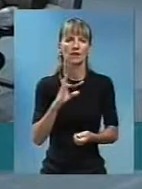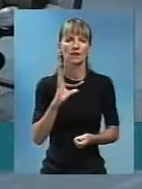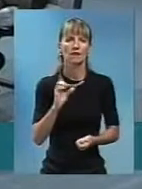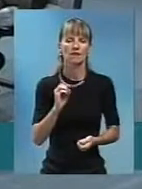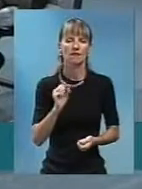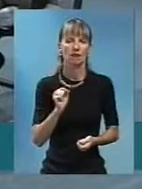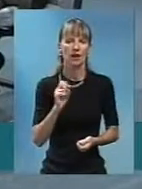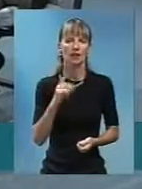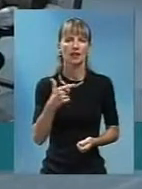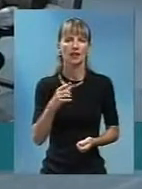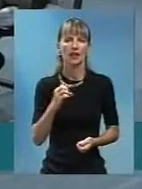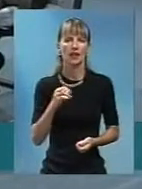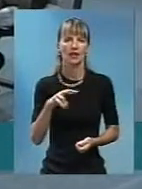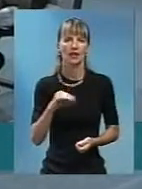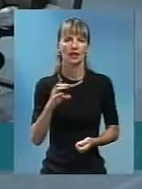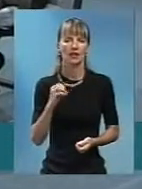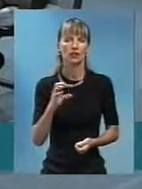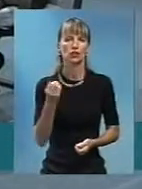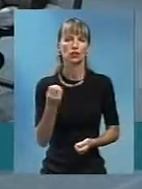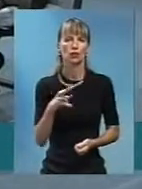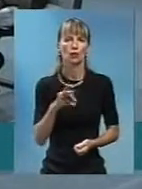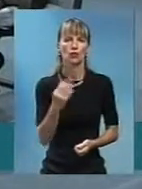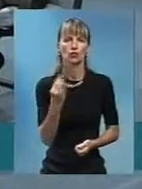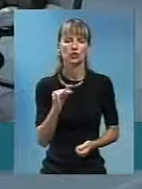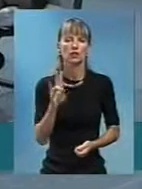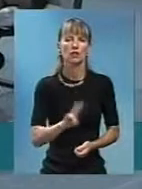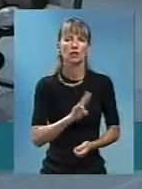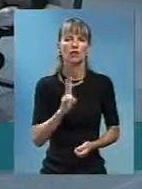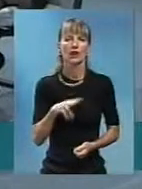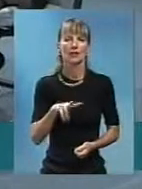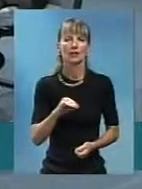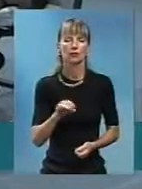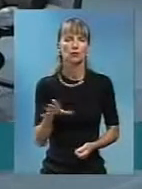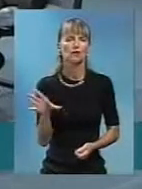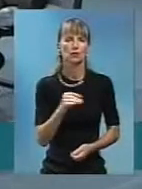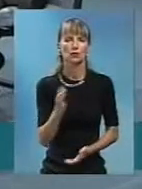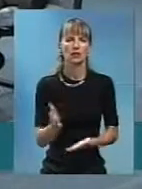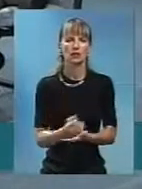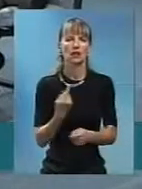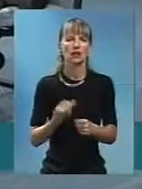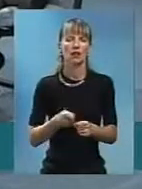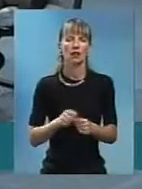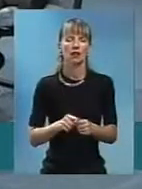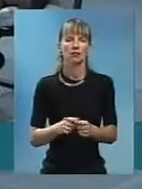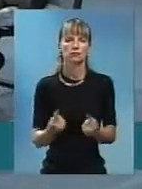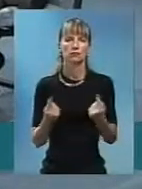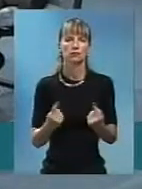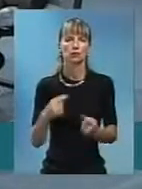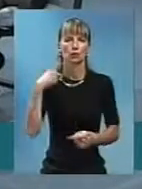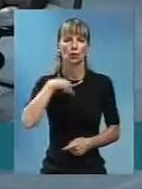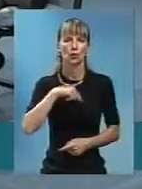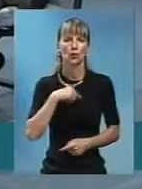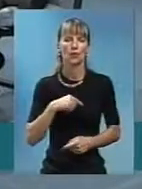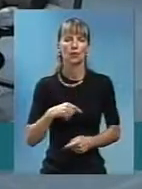відомого, і ще і мощі святого Климента. І ми всюди знаходимо цей колосальний духовний